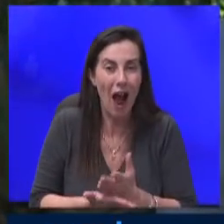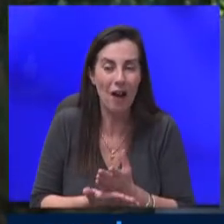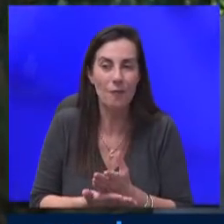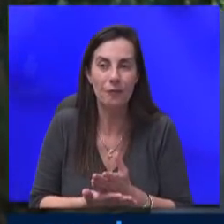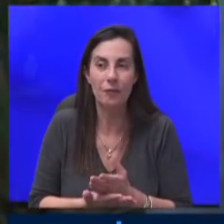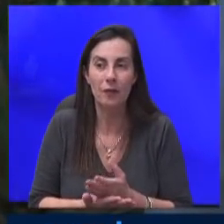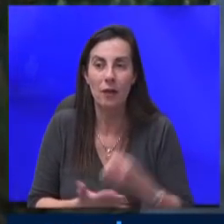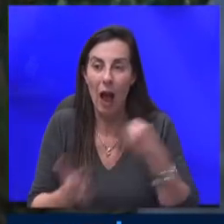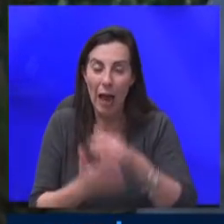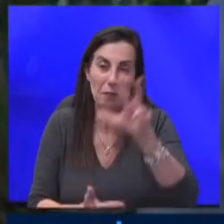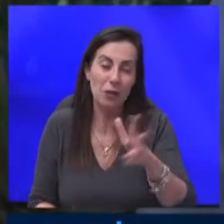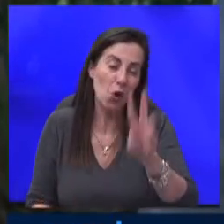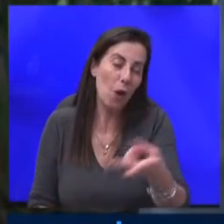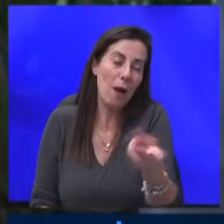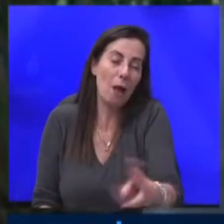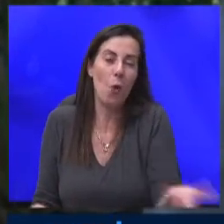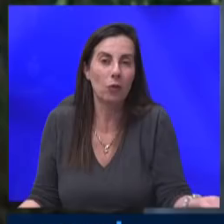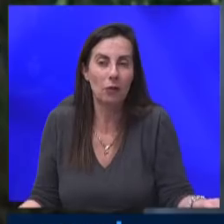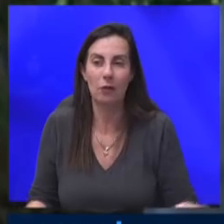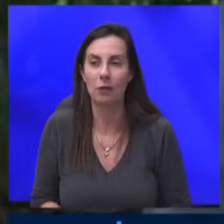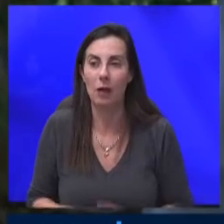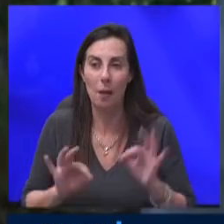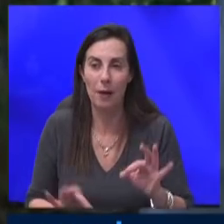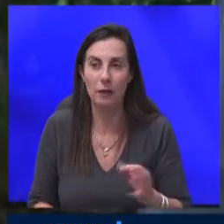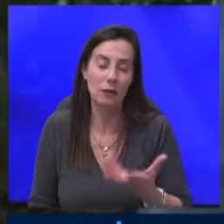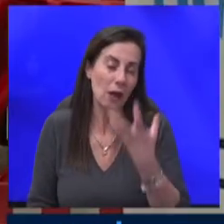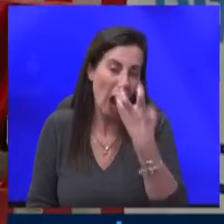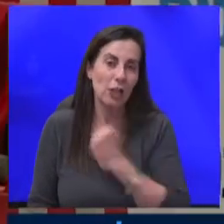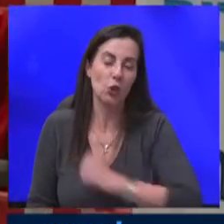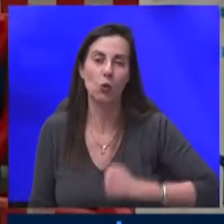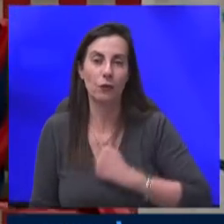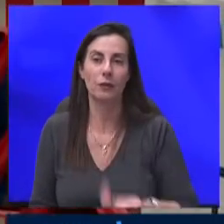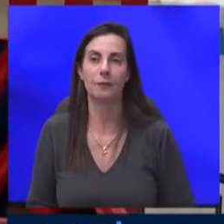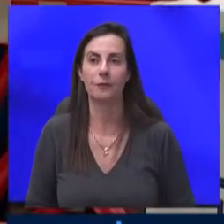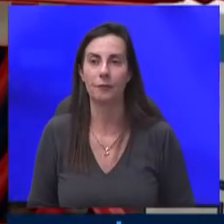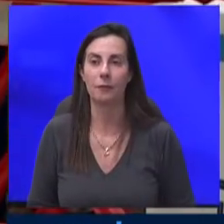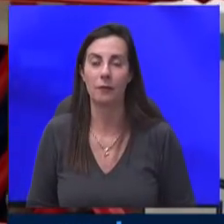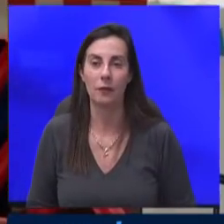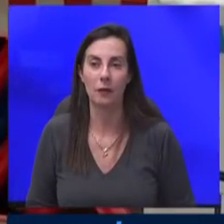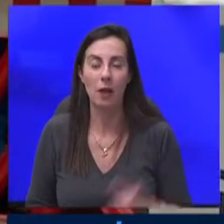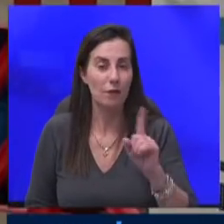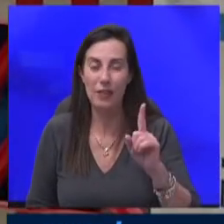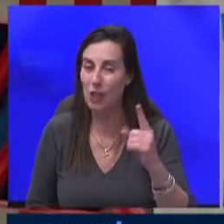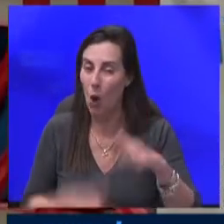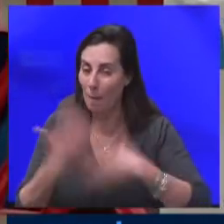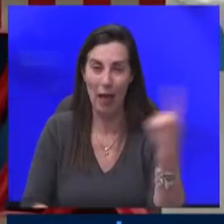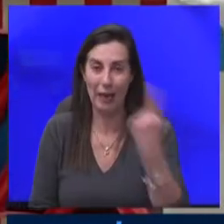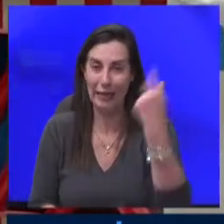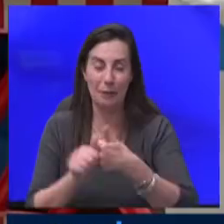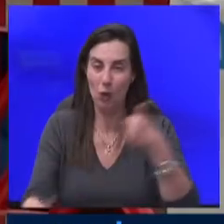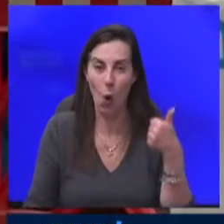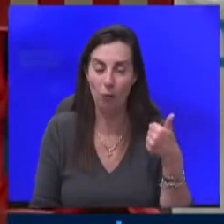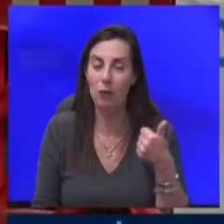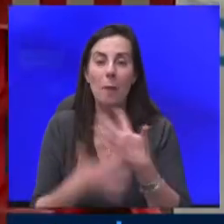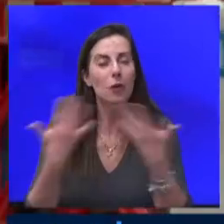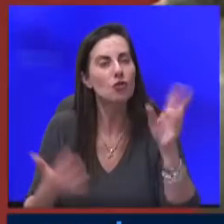עד מרץ יכולים ללכת לעולם הבא, באמת, עם כל הצער והכאב. וזה לא האנדרלמוסיה היחידה בתורים. מתברר